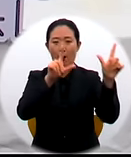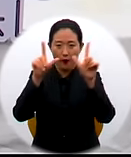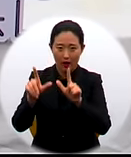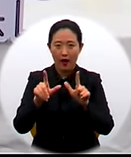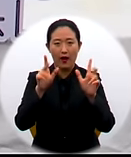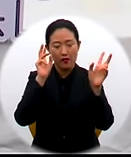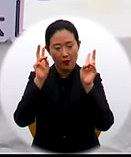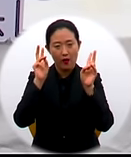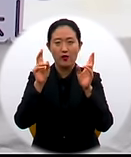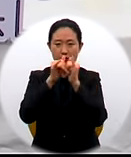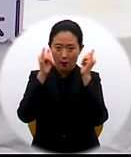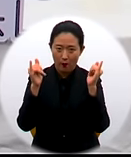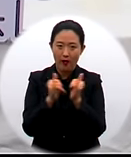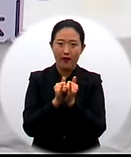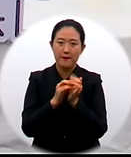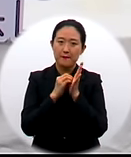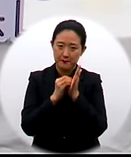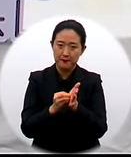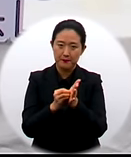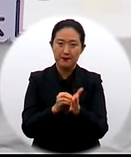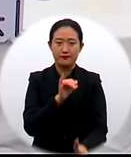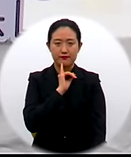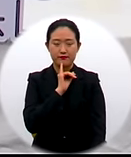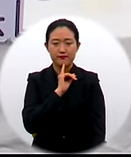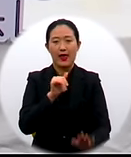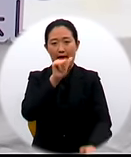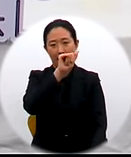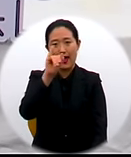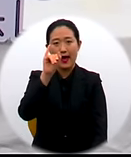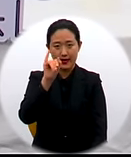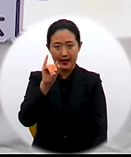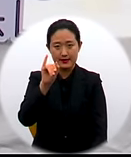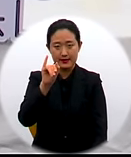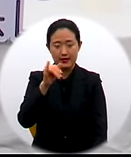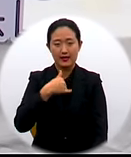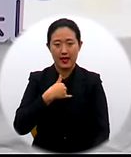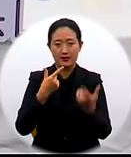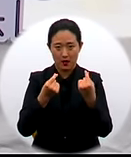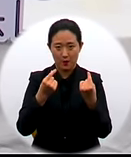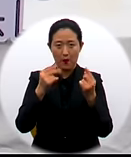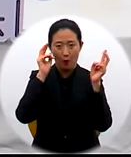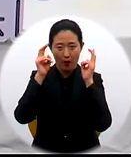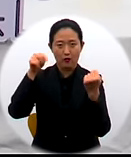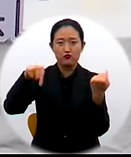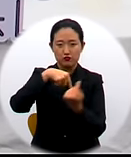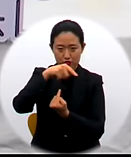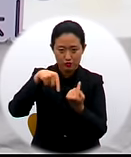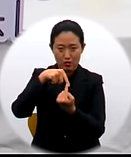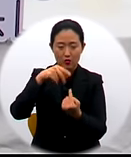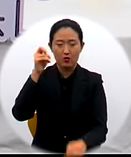사회에 나가게 되는 백그라운드를 가지게 될 거라는 겁니다. AI는 이미 저처럼